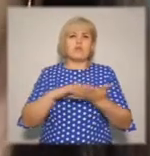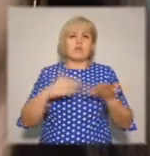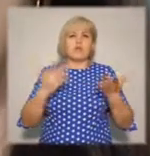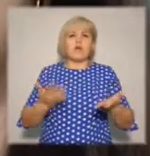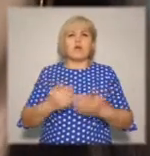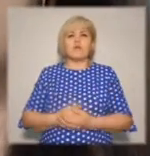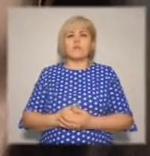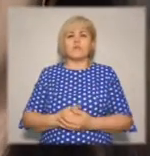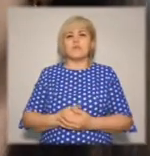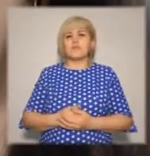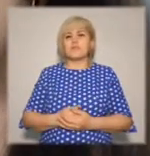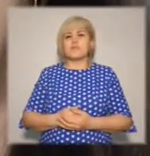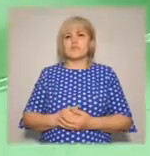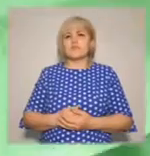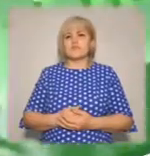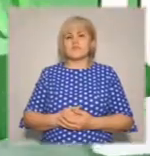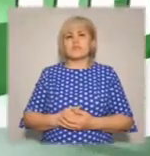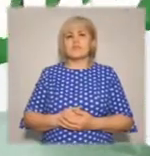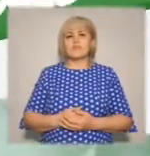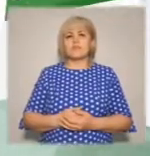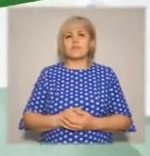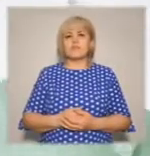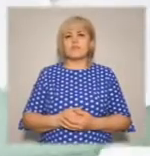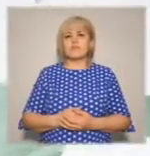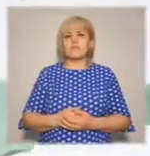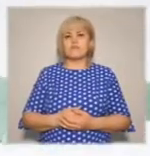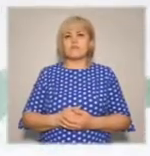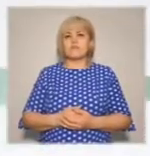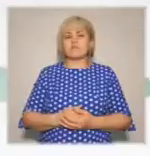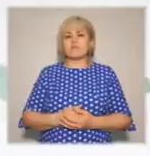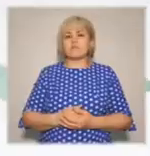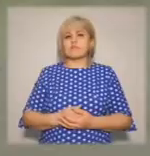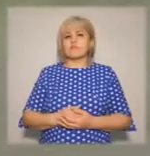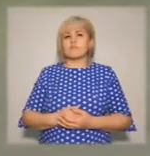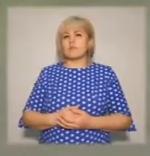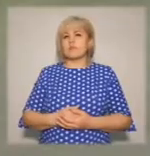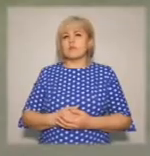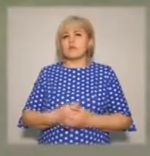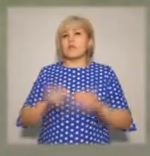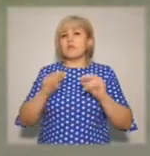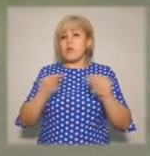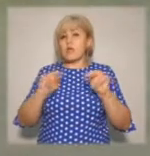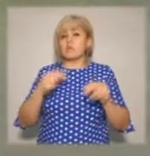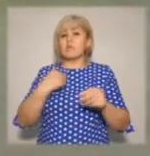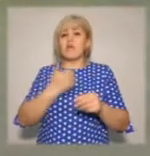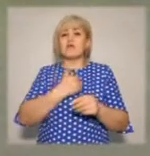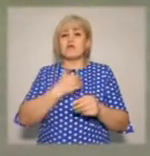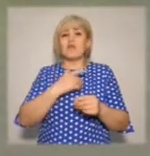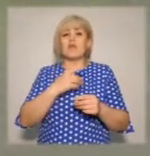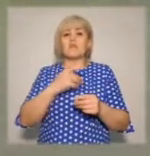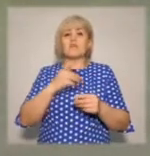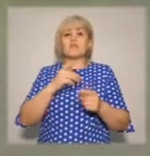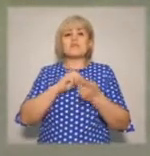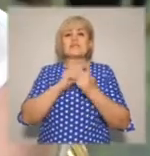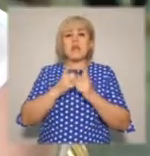музыкально, ну и так далее. Тренером хотела стать класса с